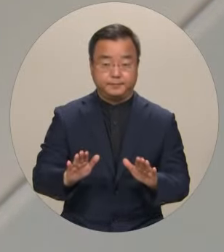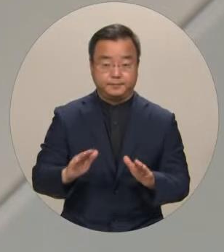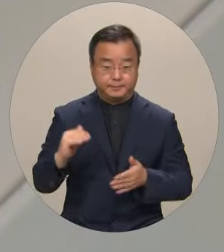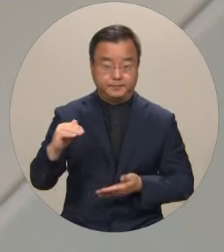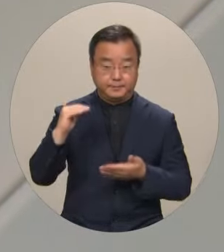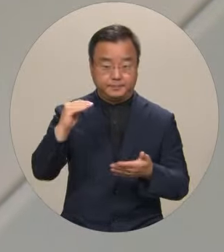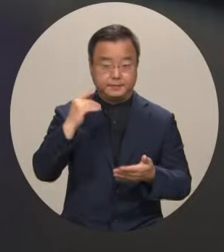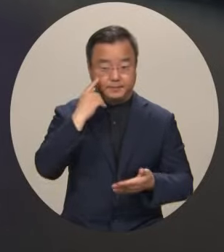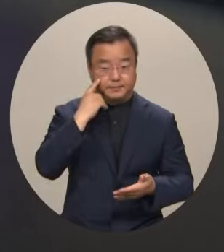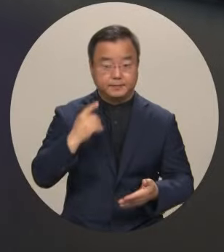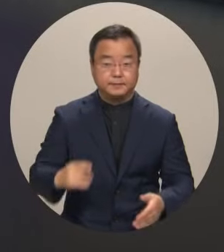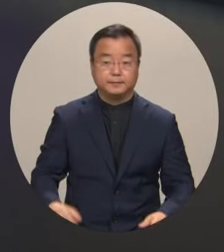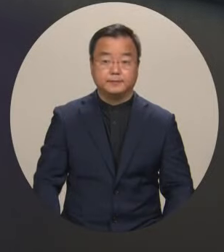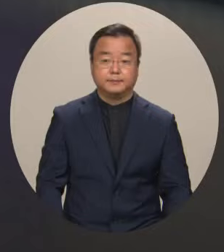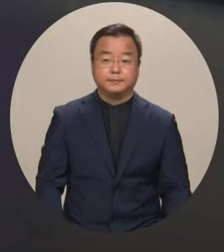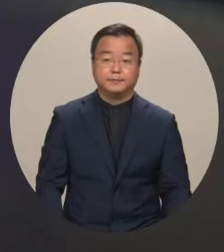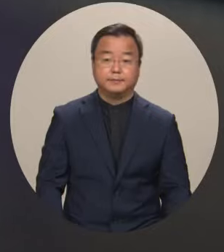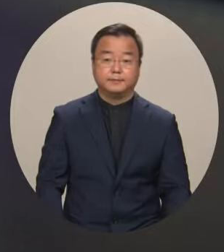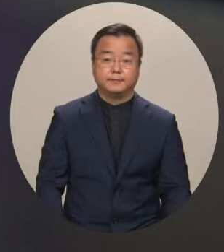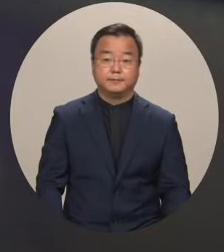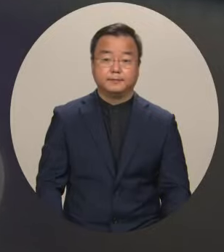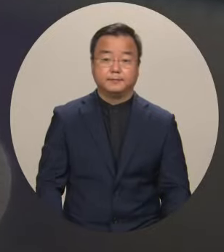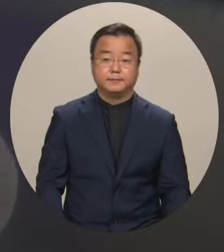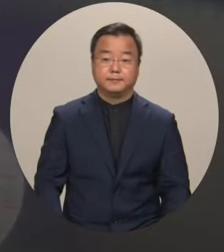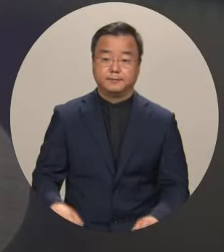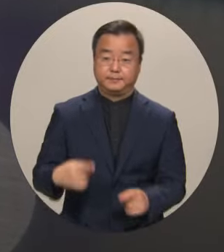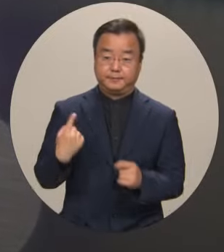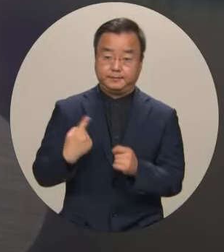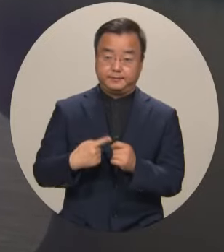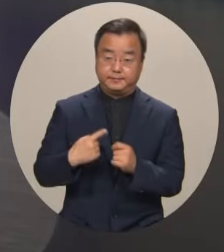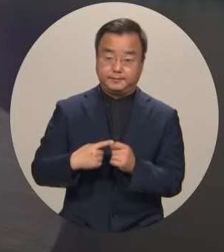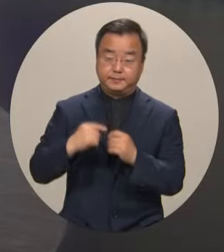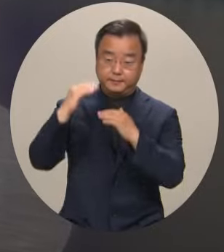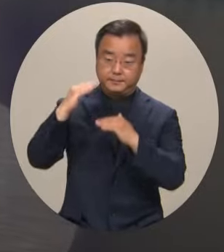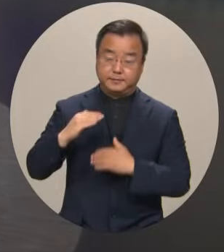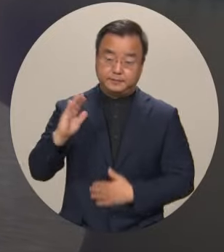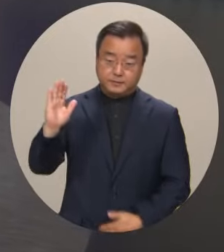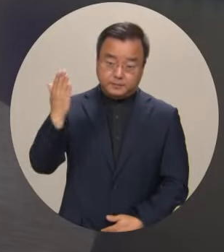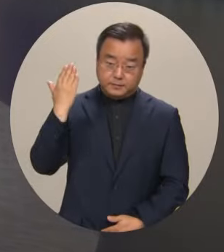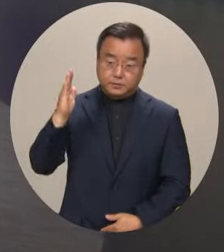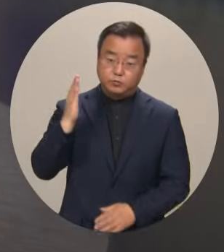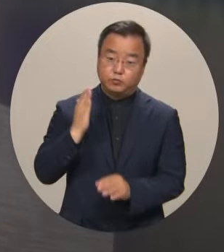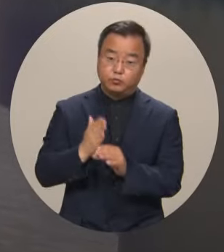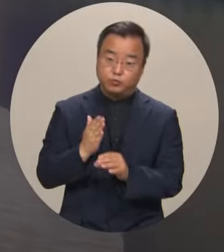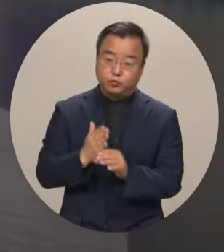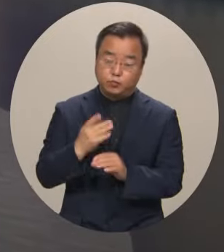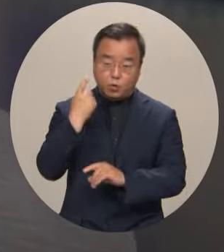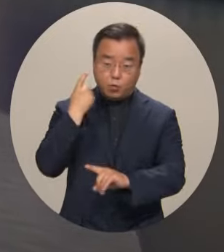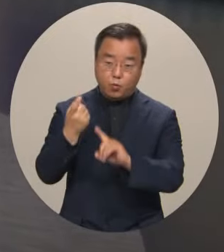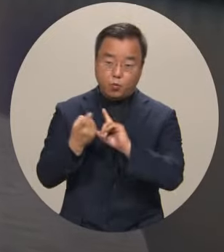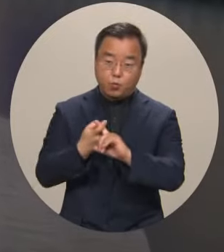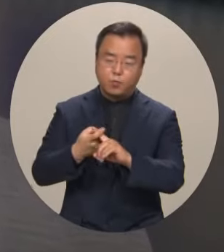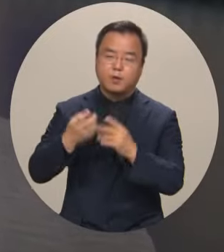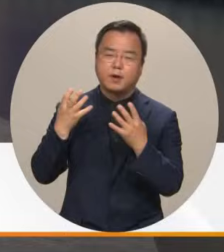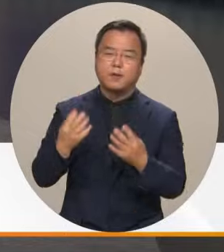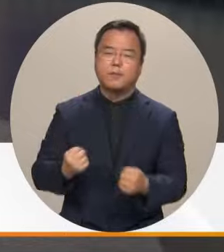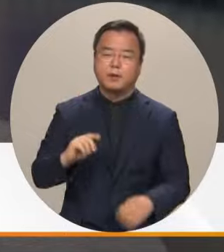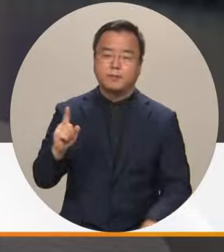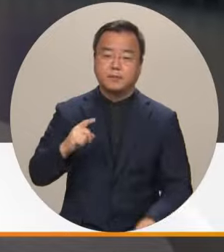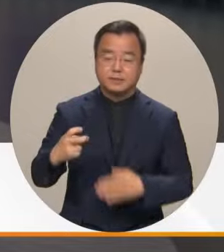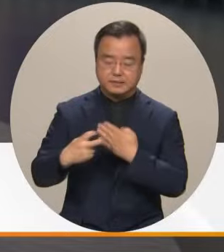함께합니다 어서 오세요 안녕하십니까 자 첫 번째 소식은이 최근에 굉장히 관심이 뜨거운 의대